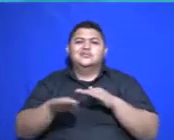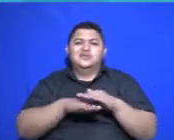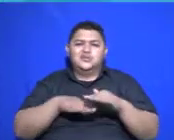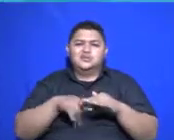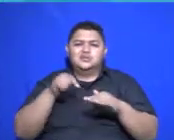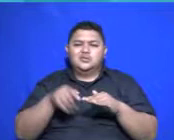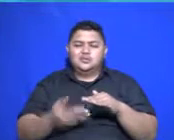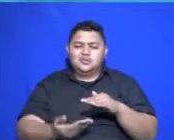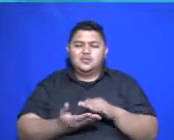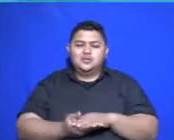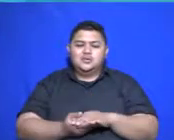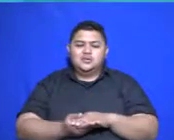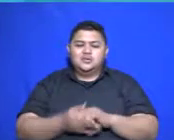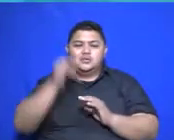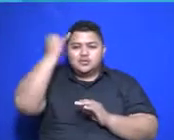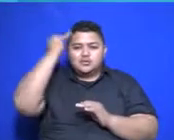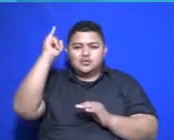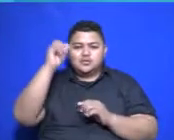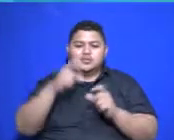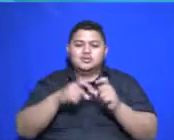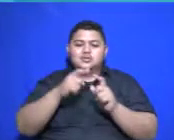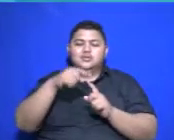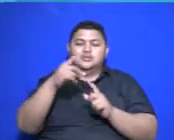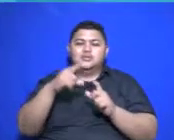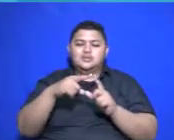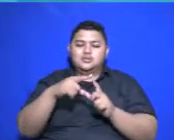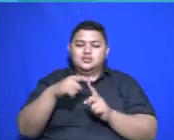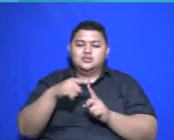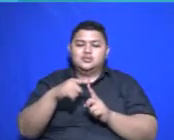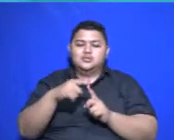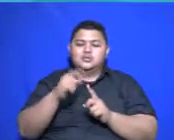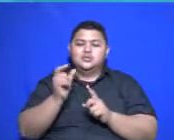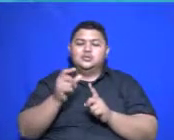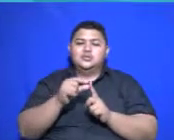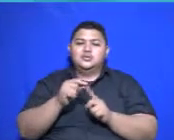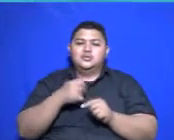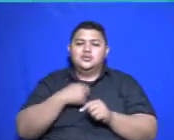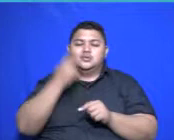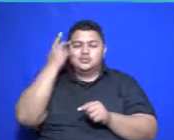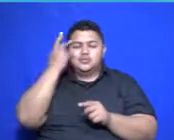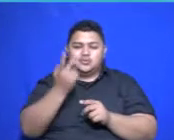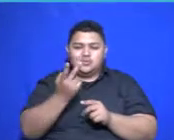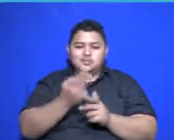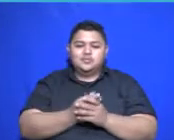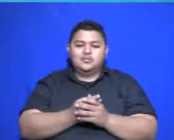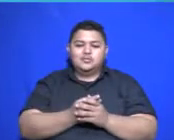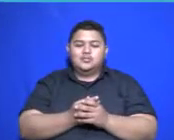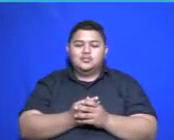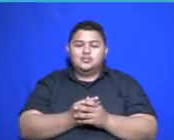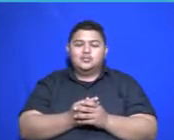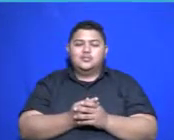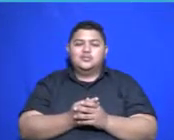Kalau inovasi startup ini dasarnya harus jadi research. Kalau kita startup tidak ada riset,